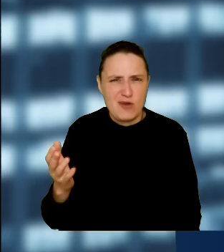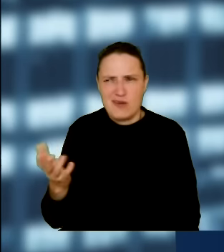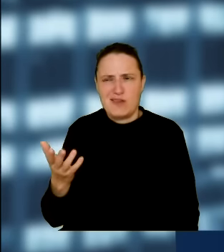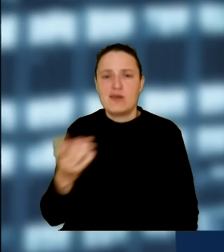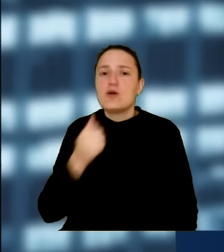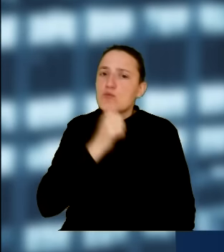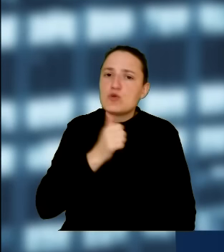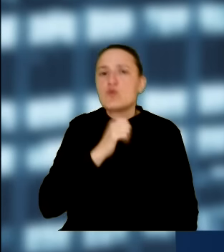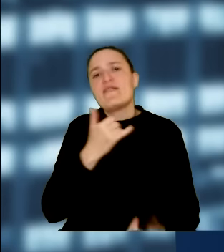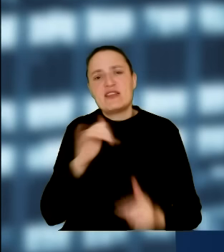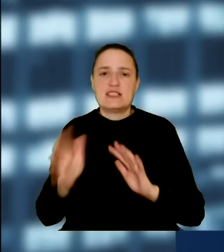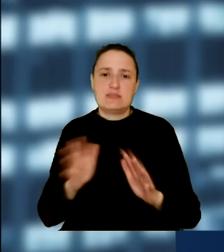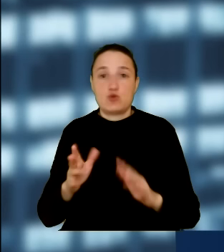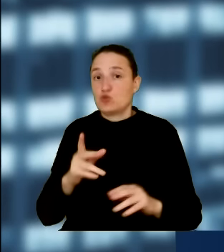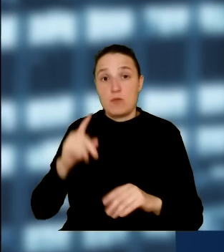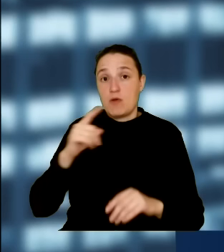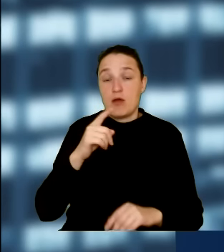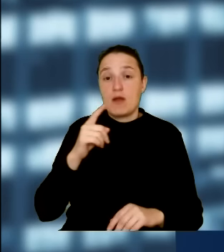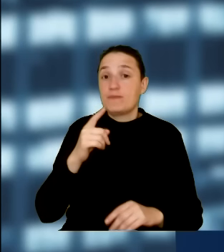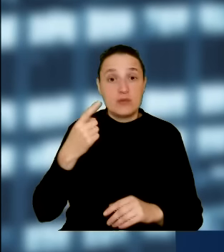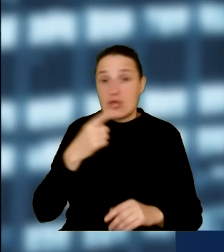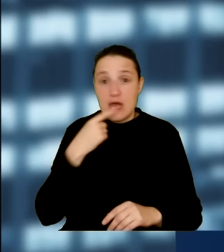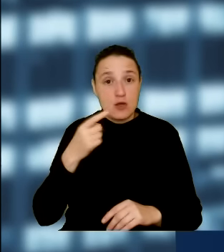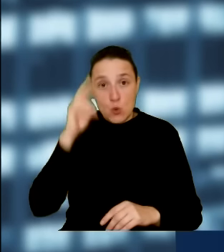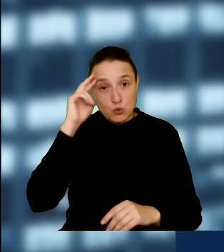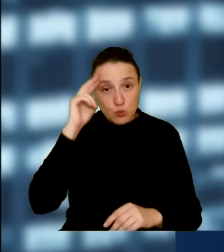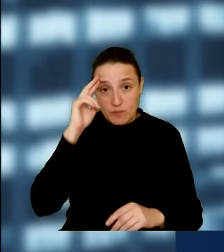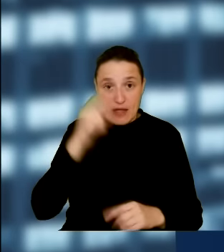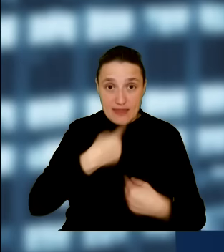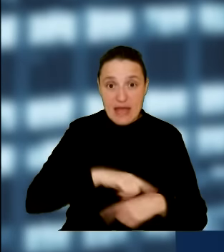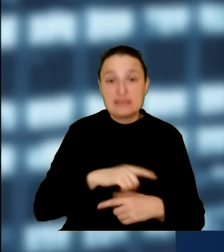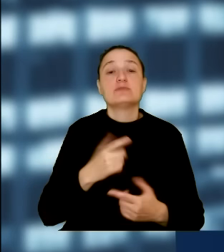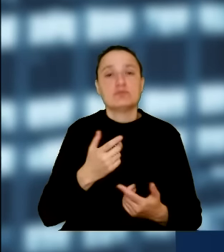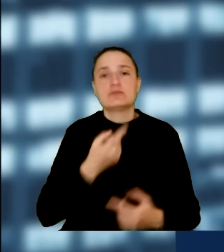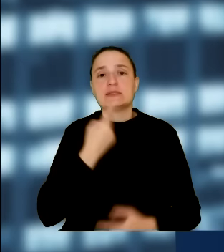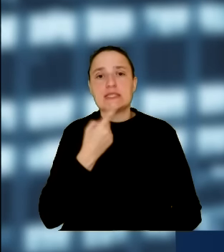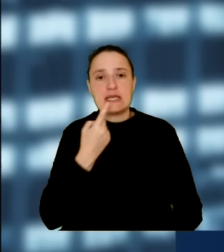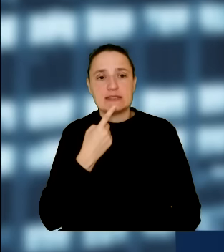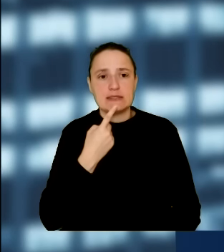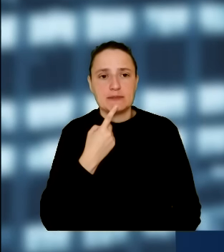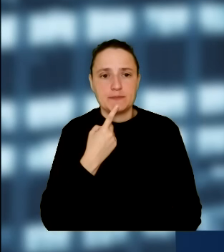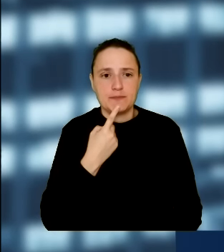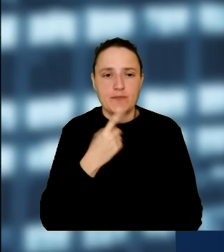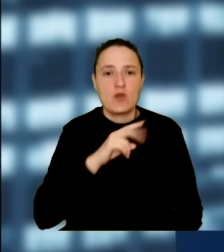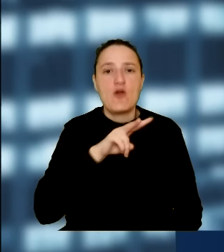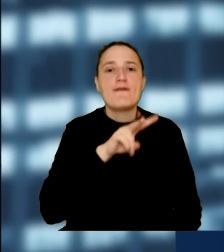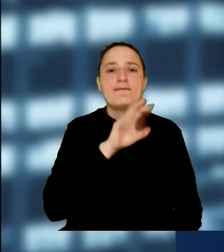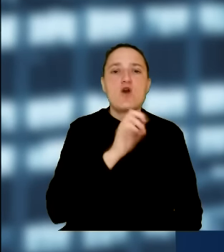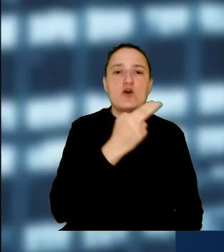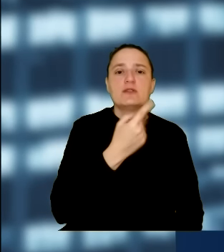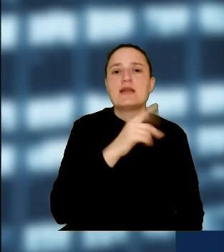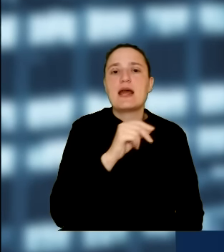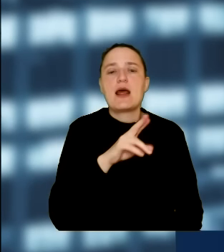do niego inaczej, skoro nie rozumie nas, tylko rozumie język Ursuli von der Leyen, to zwrócę się w języku pani Ursuli. Może teraz pan premier zrozumie, ten język jest mu